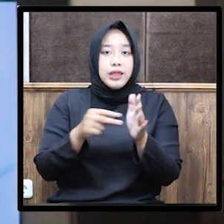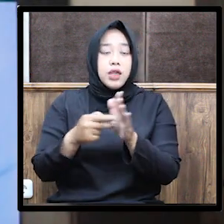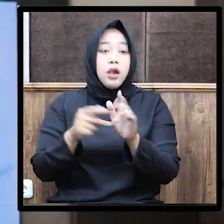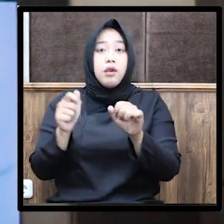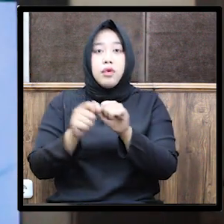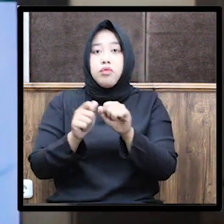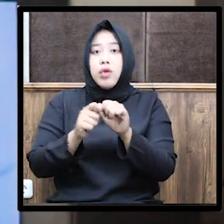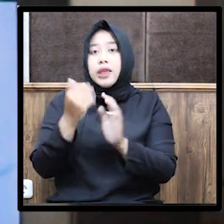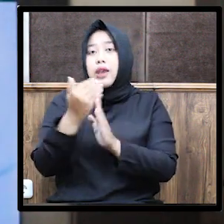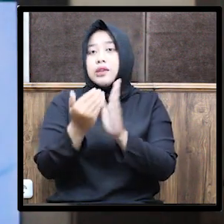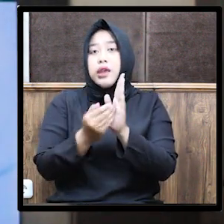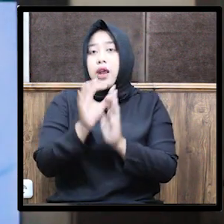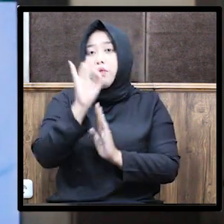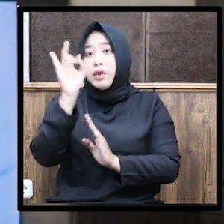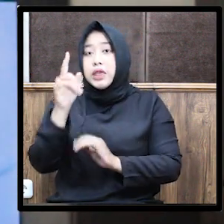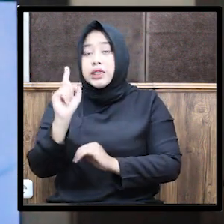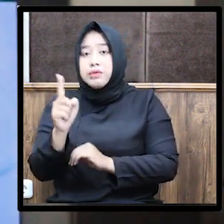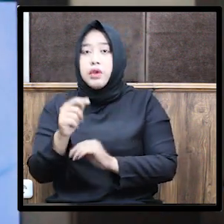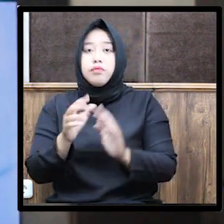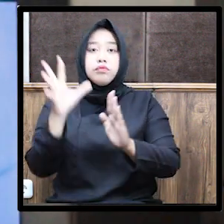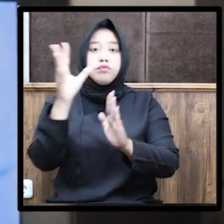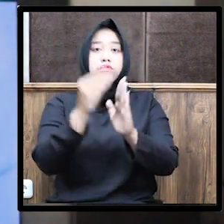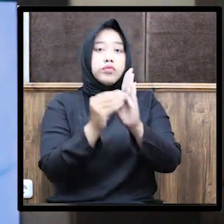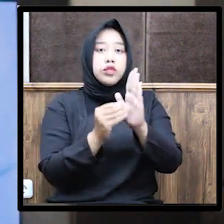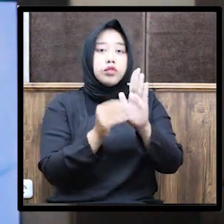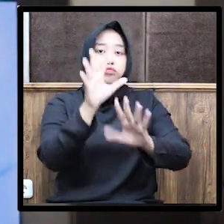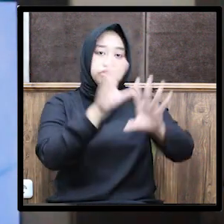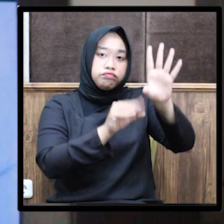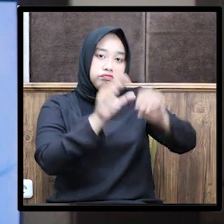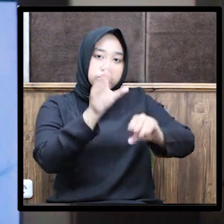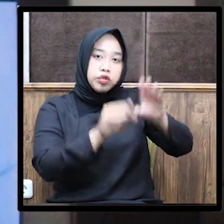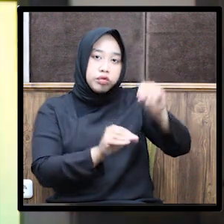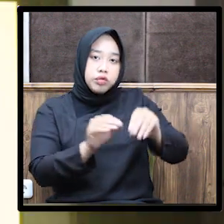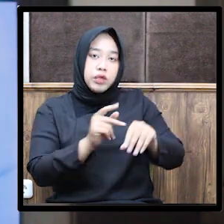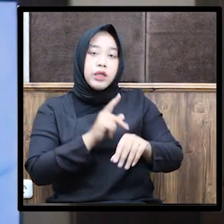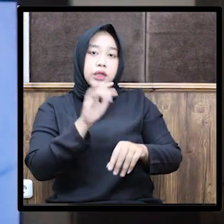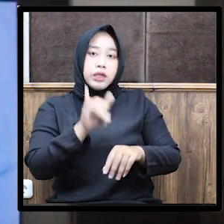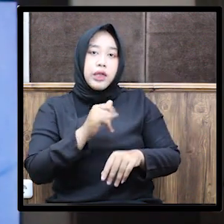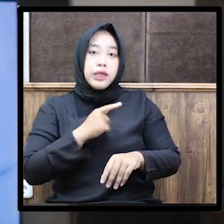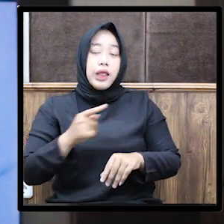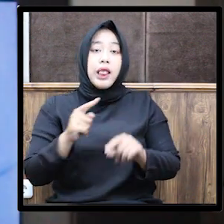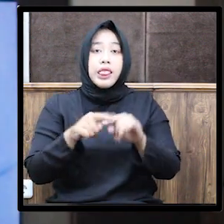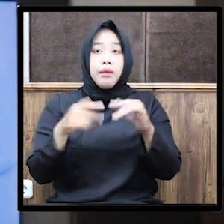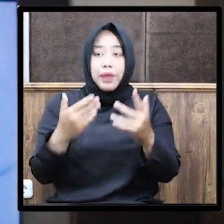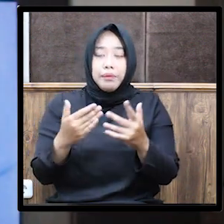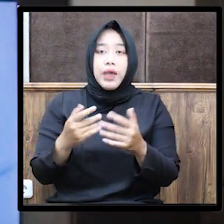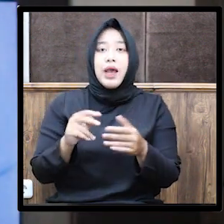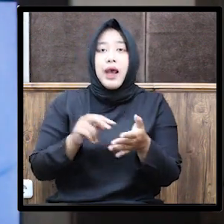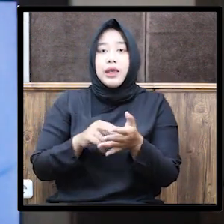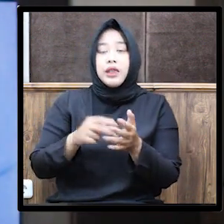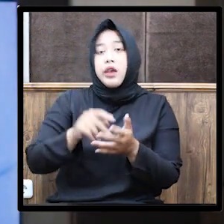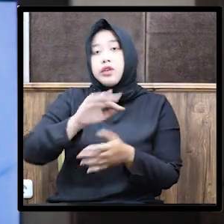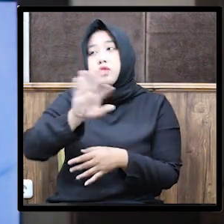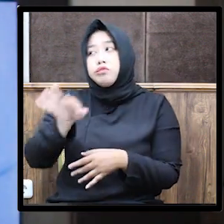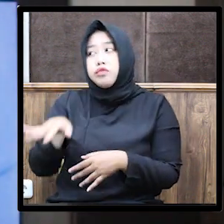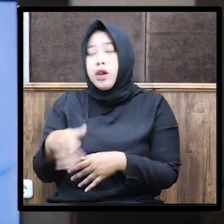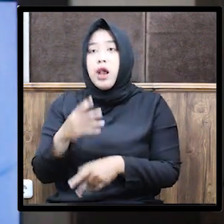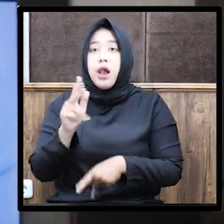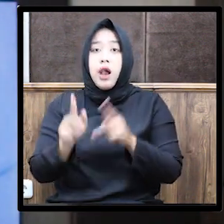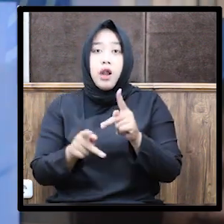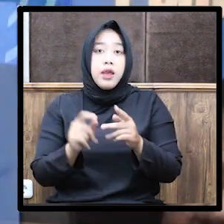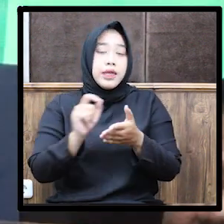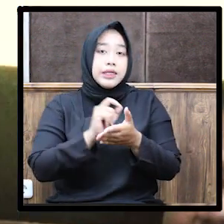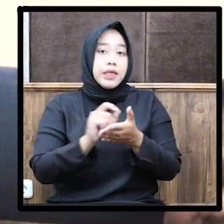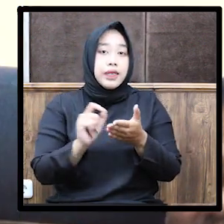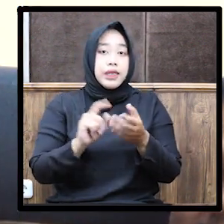jadi mau membuat apa itu jauh lebih ya, karena anggarannya dari kita yang menyusun, yang merencanakan kita gitu.